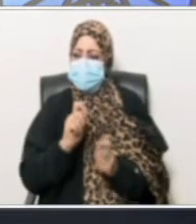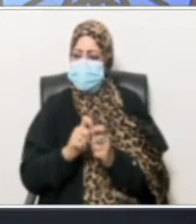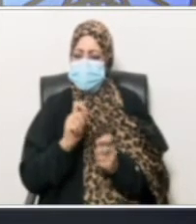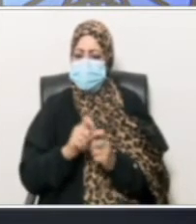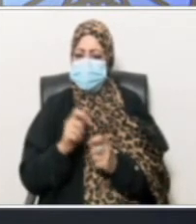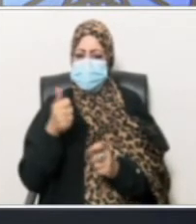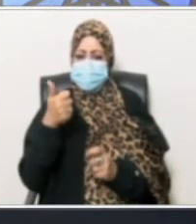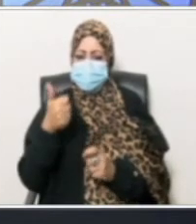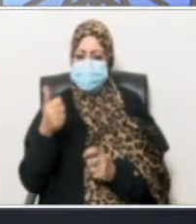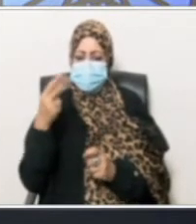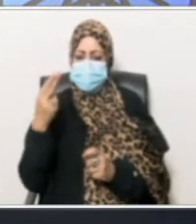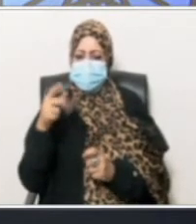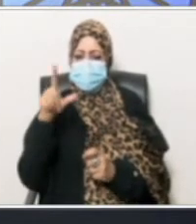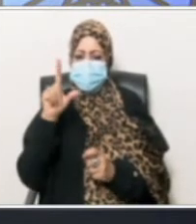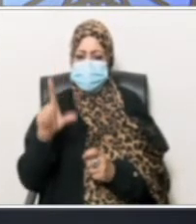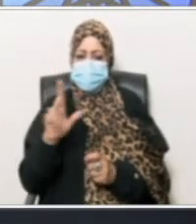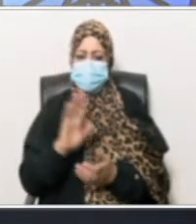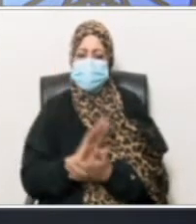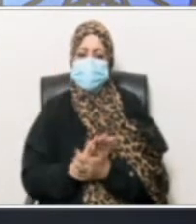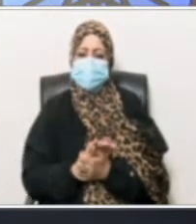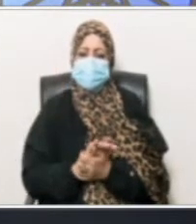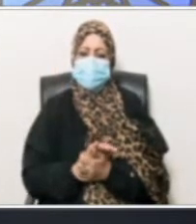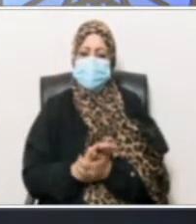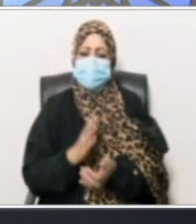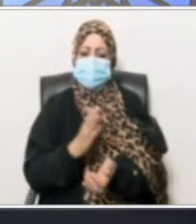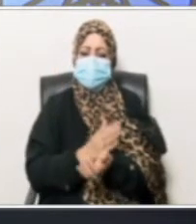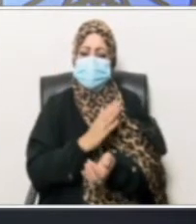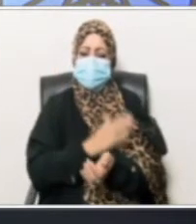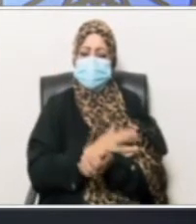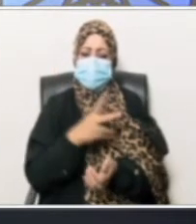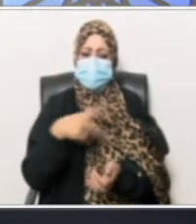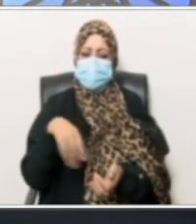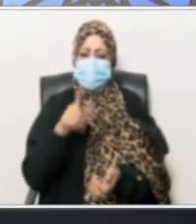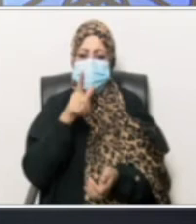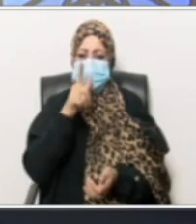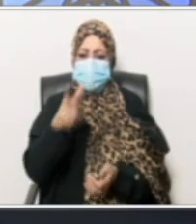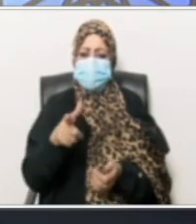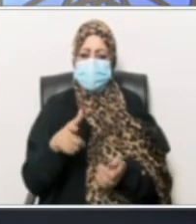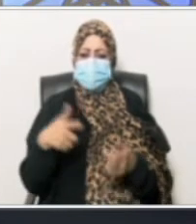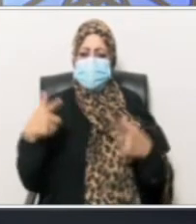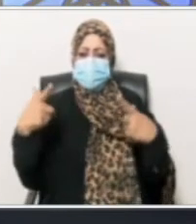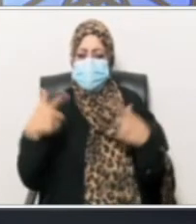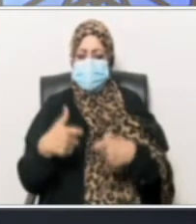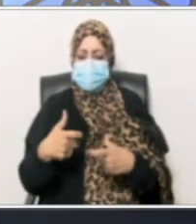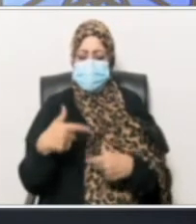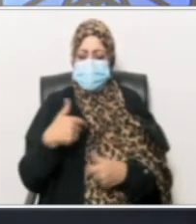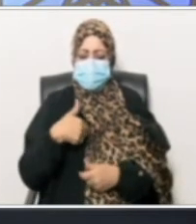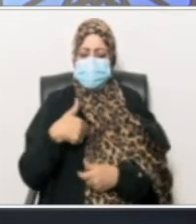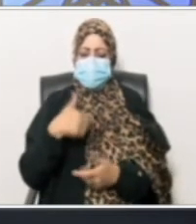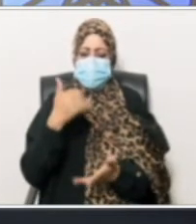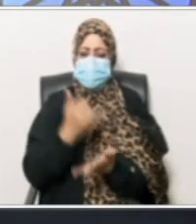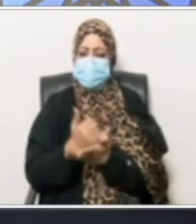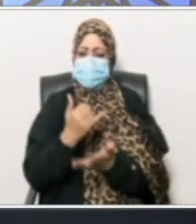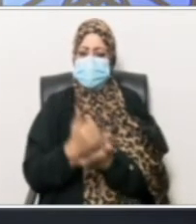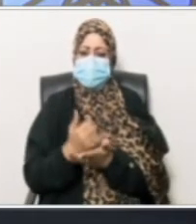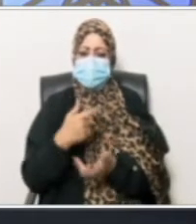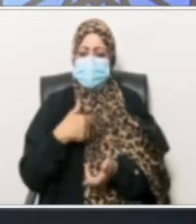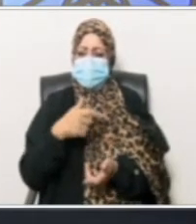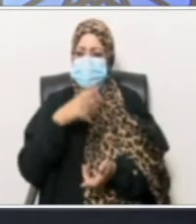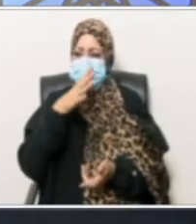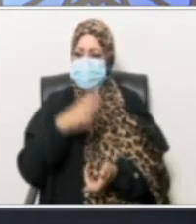من بنغازي يقول أنتم تحرضون على القتال. قال لا زال المشايخ لا من دار الإفتاء يحرضون الناس على القتال.